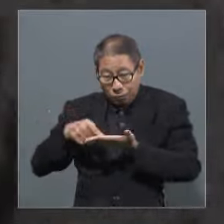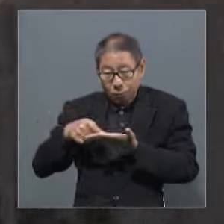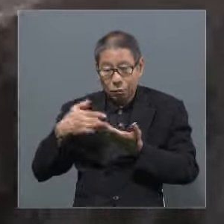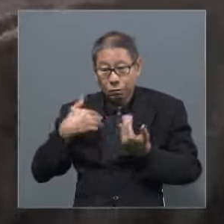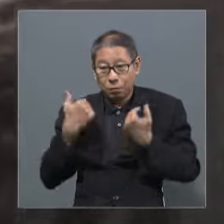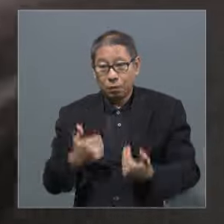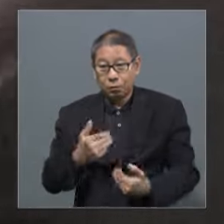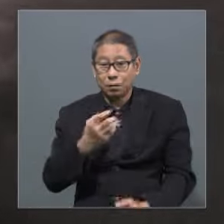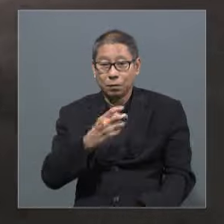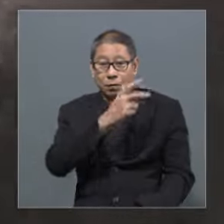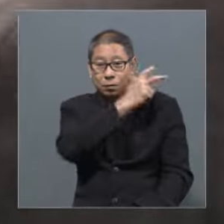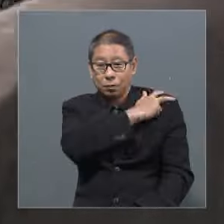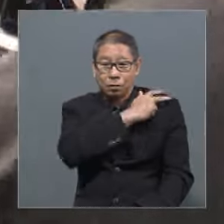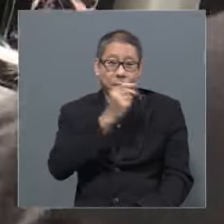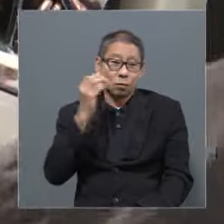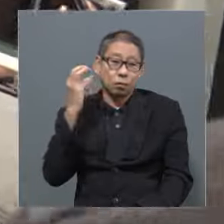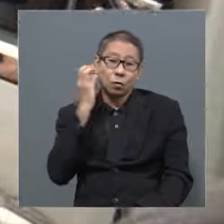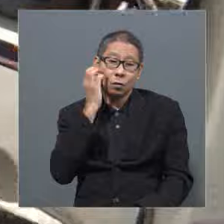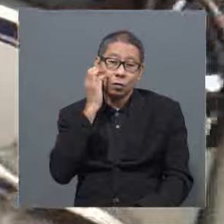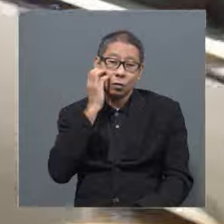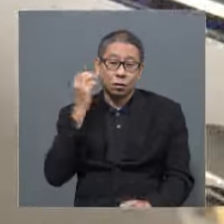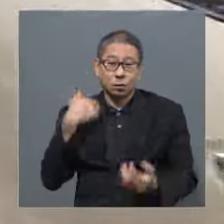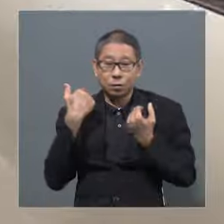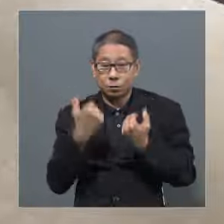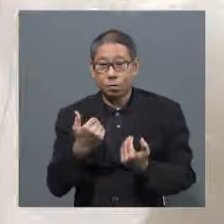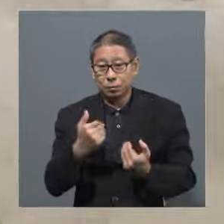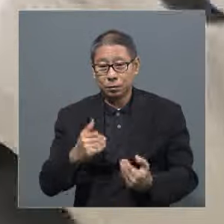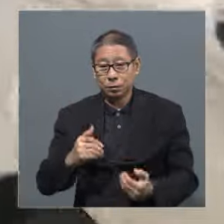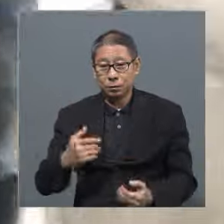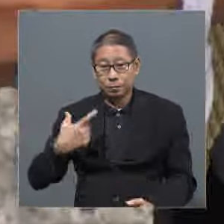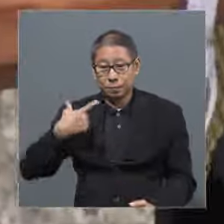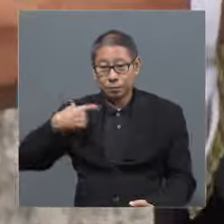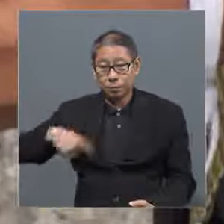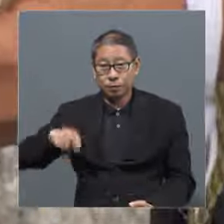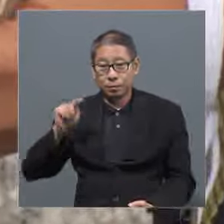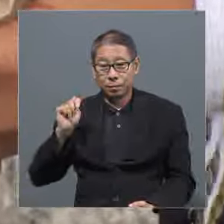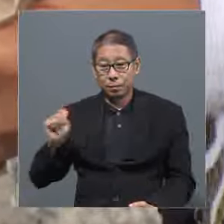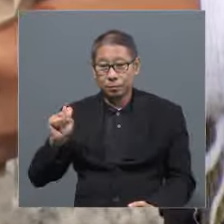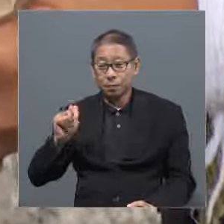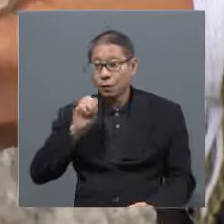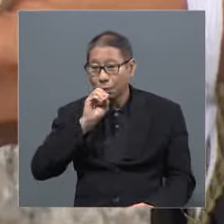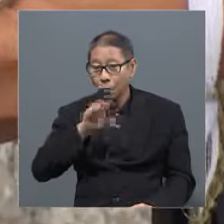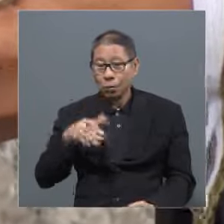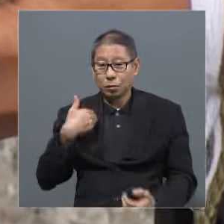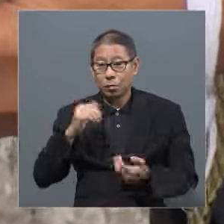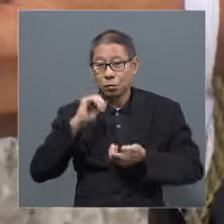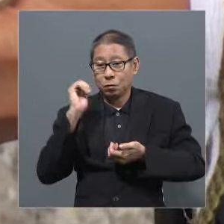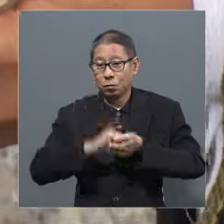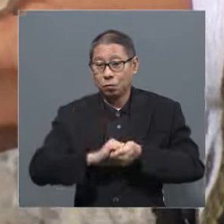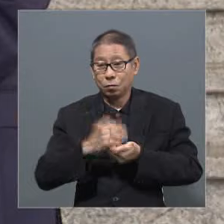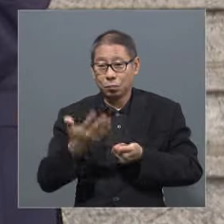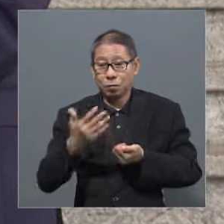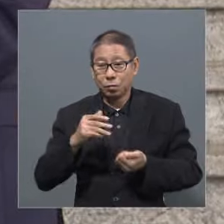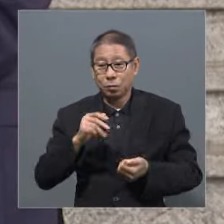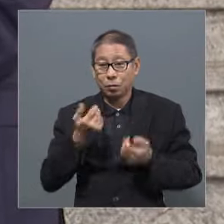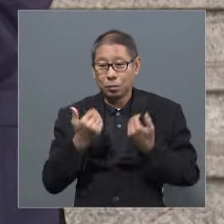สำหรับตัวของบิ๊กโจ๊กที่ออกมาร้องเรียนของส่วนต่างๆทนายตั้มบอกแบบนี้ครับว่ายืนยันนะไม่ได้ร่วมมือในการเคลื่อน